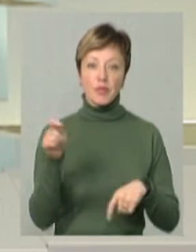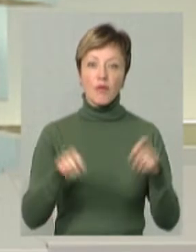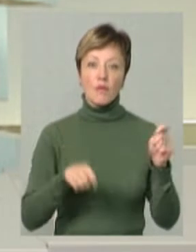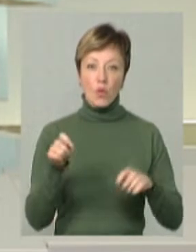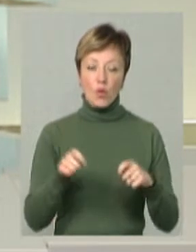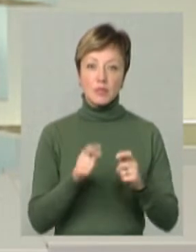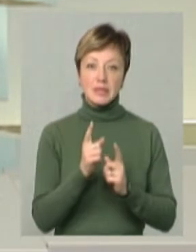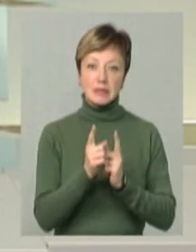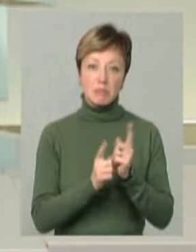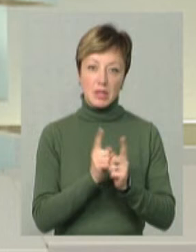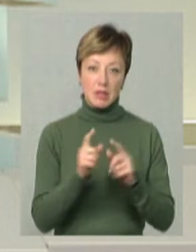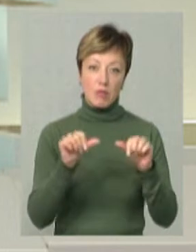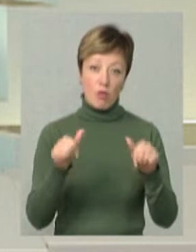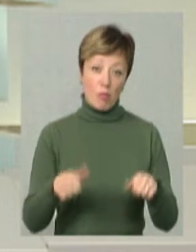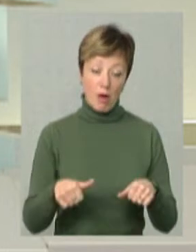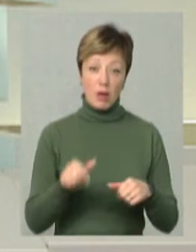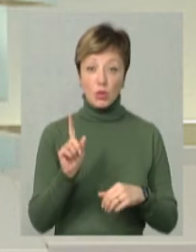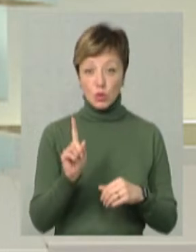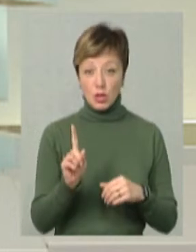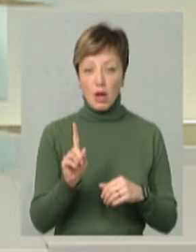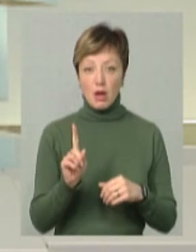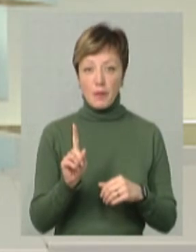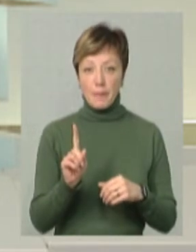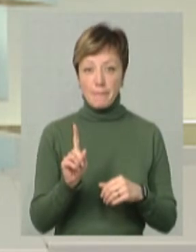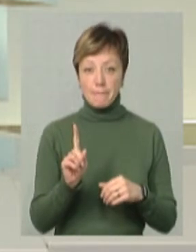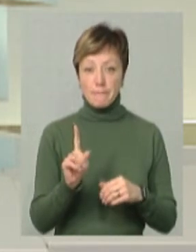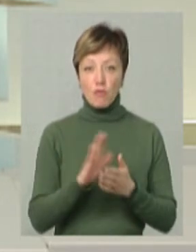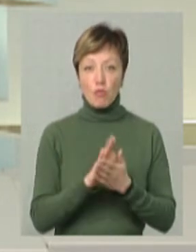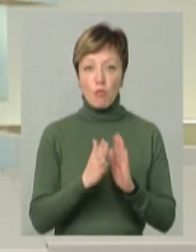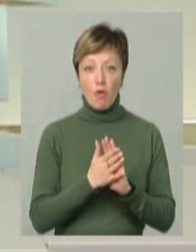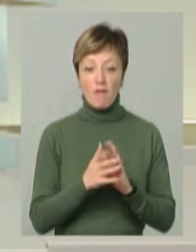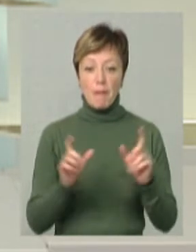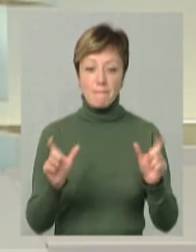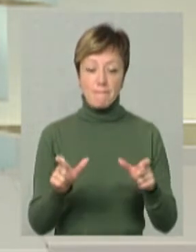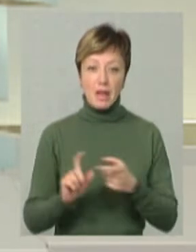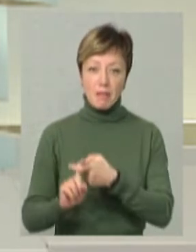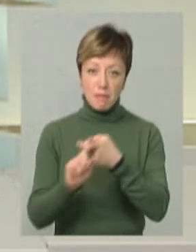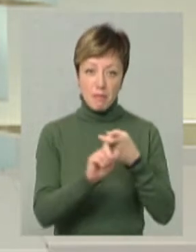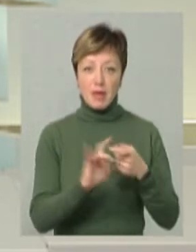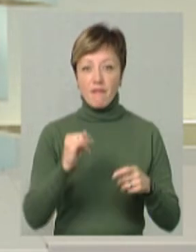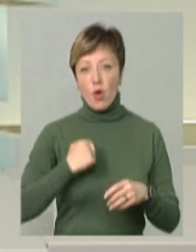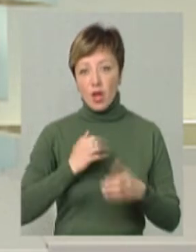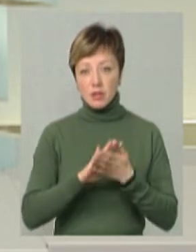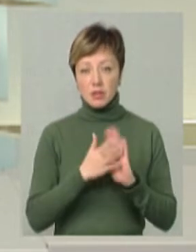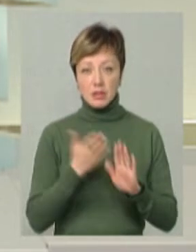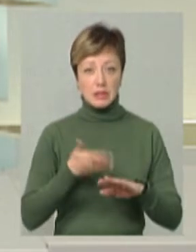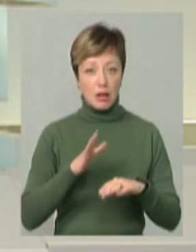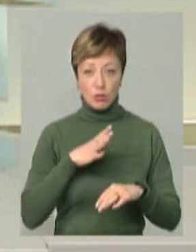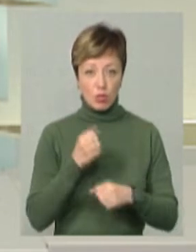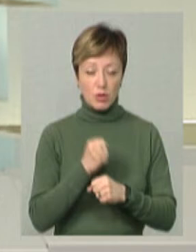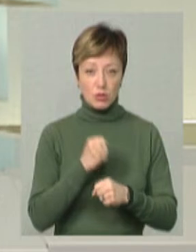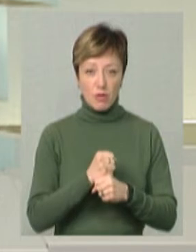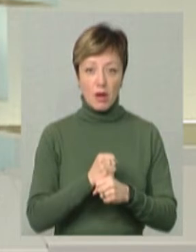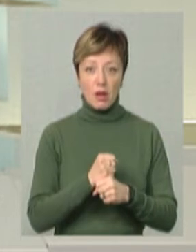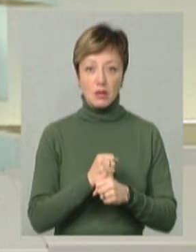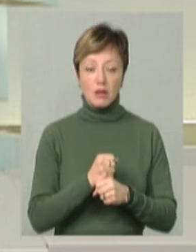форум змінив трошечки формат, хоча і в умовах пандемії, і в умовах воєнного стану досить складно було